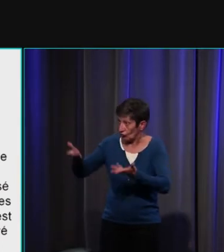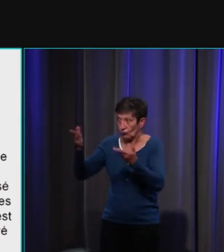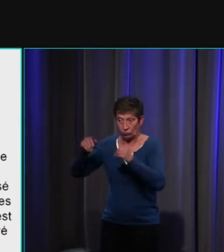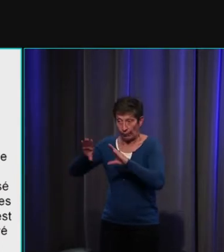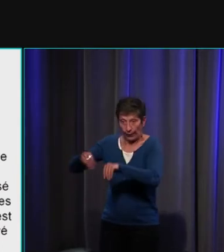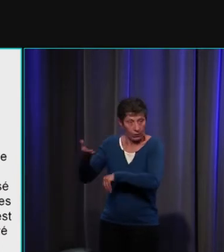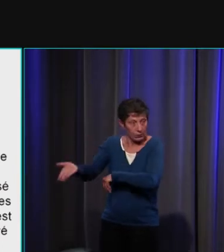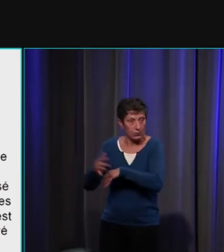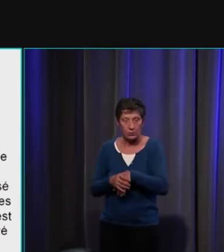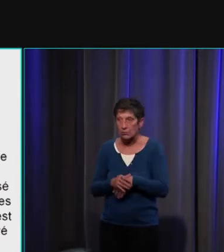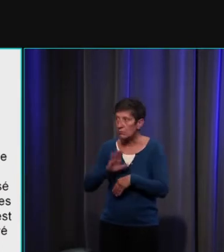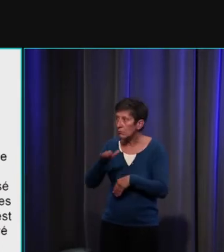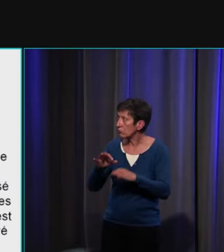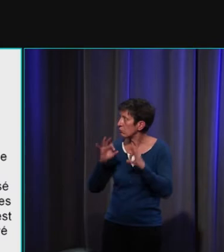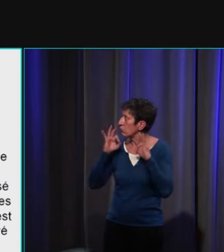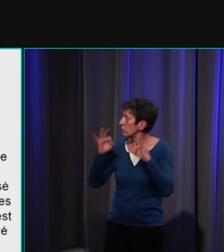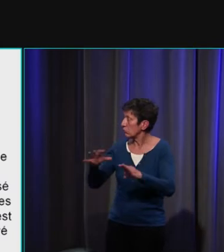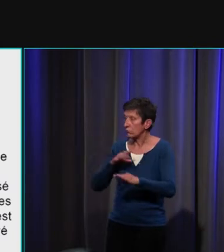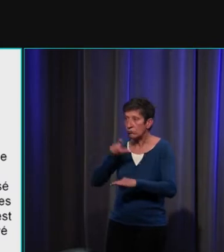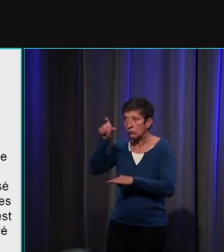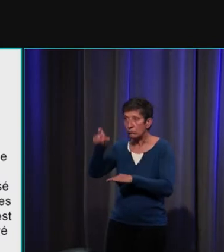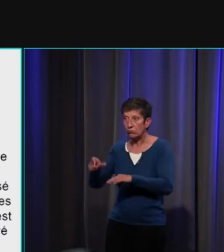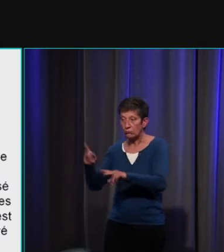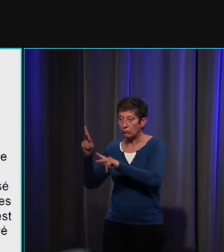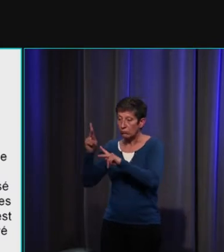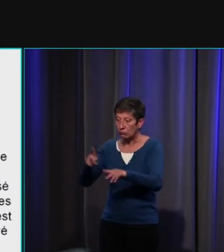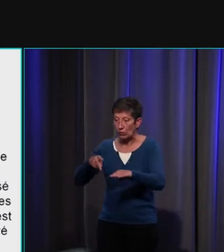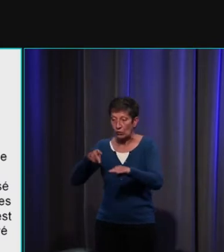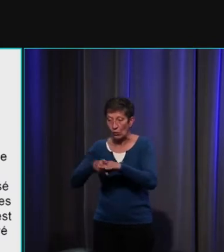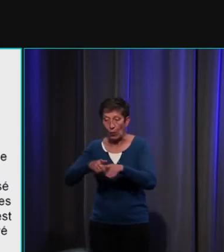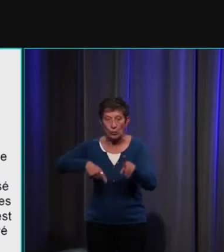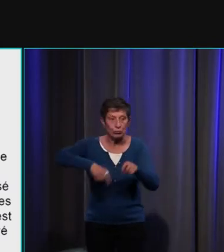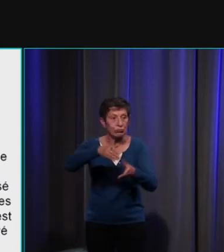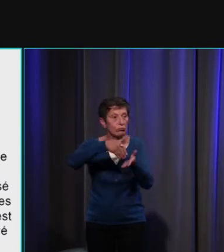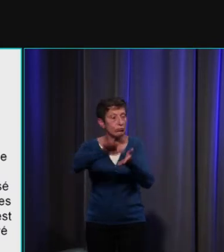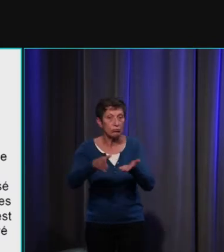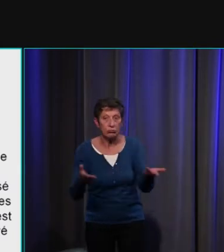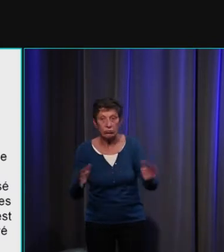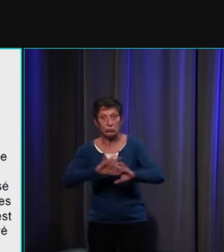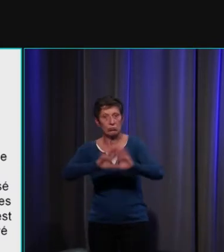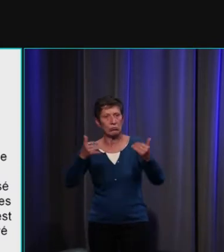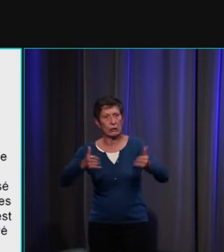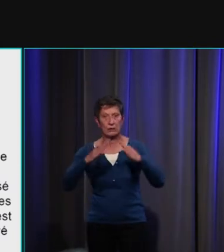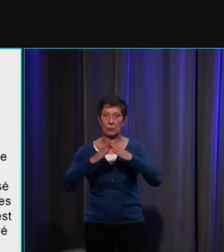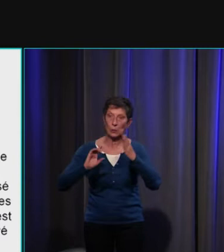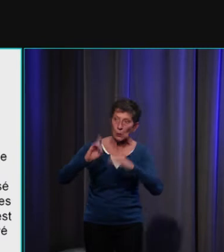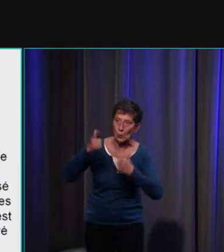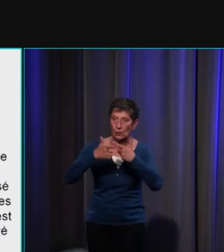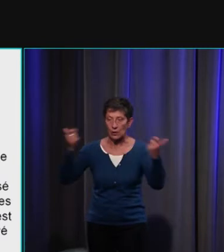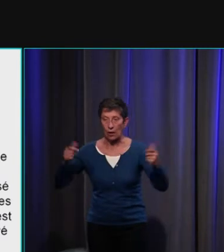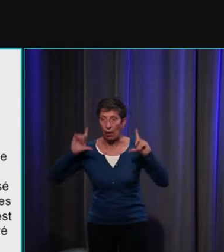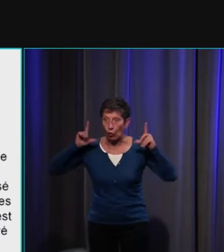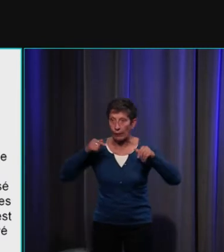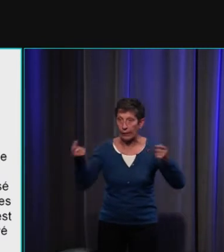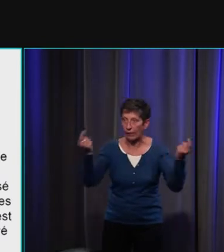une espèce d'énergumènes qui fait irruption qui commence à lui donner deux coups de pieds à lui dire mais fais pas ça ici c'est la maison de dieu et c'est que des templiers viennent